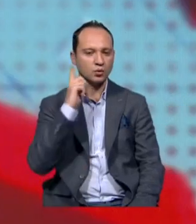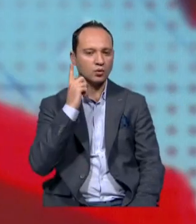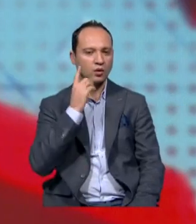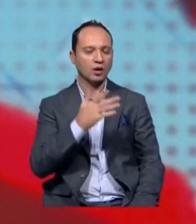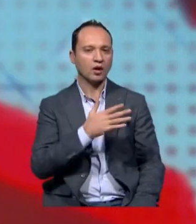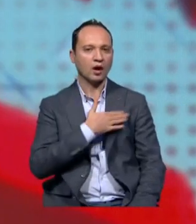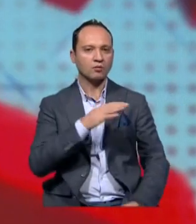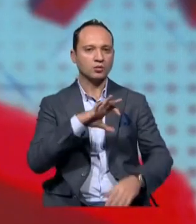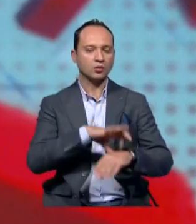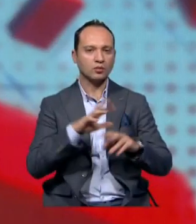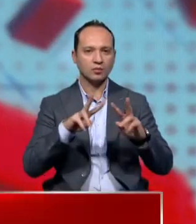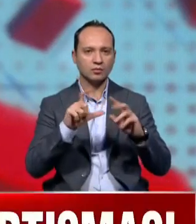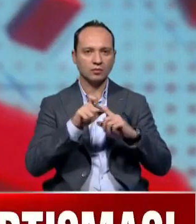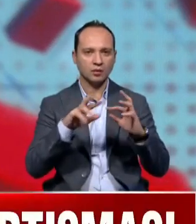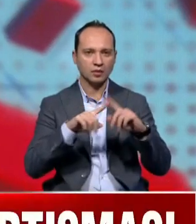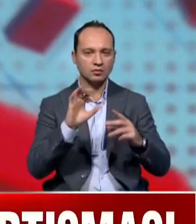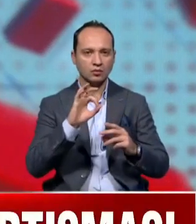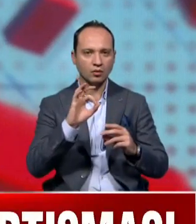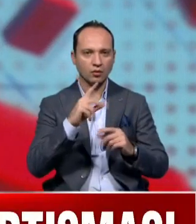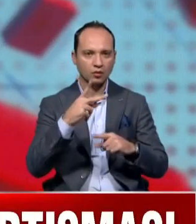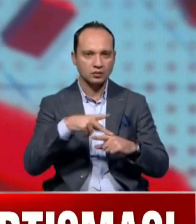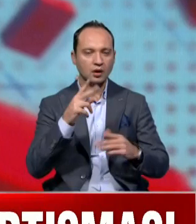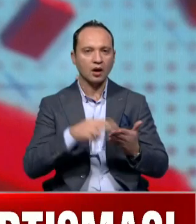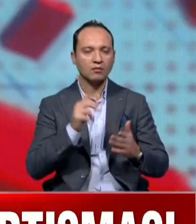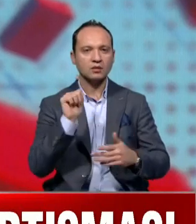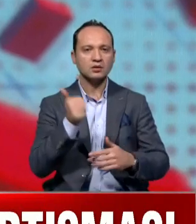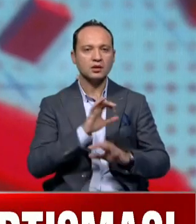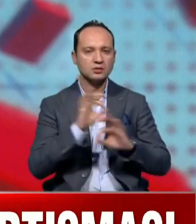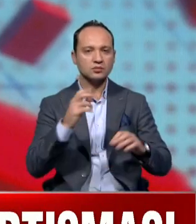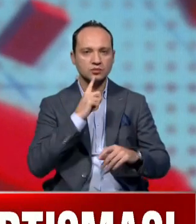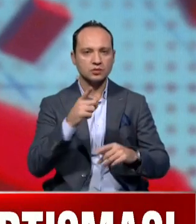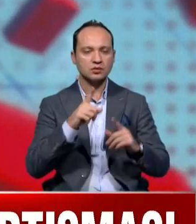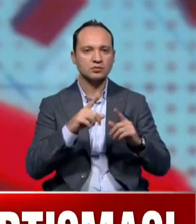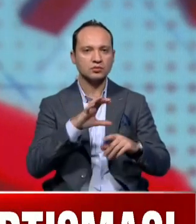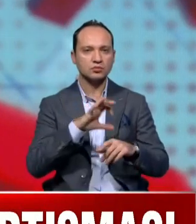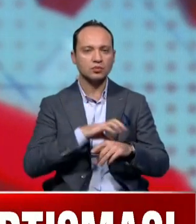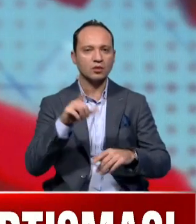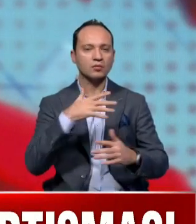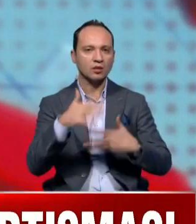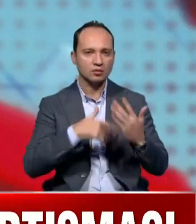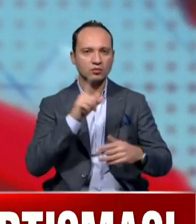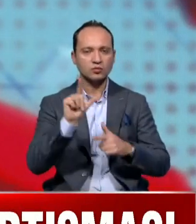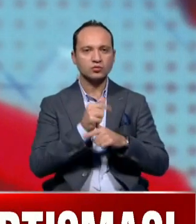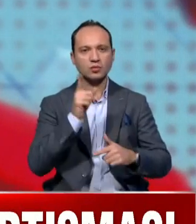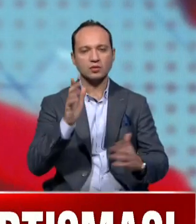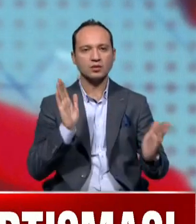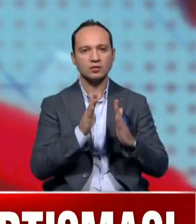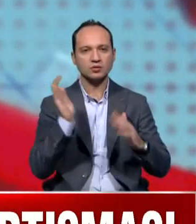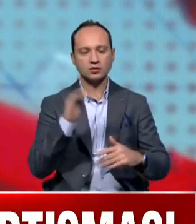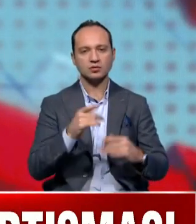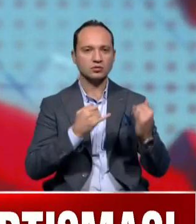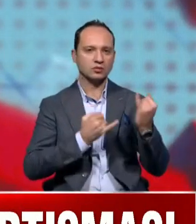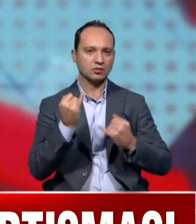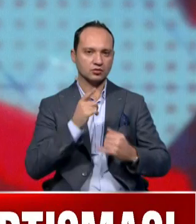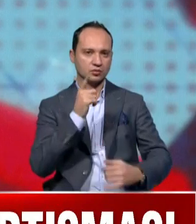Ünlü kalp cerrahı Doktor Mehmet Öz'ün ortaya attığı kahvaltı gereksiz çıkışı tıp dünyasını karıştırdı. İşte uzmanları karşı karşıya